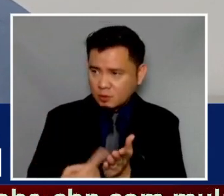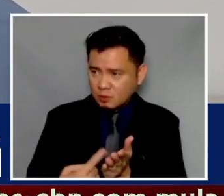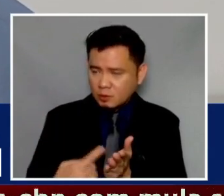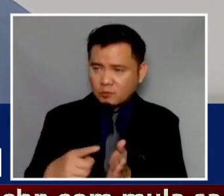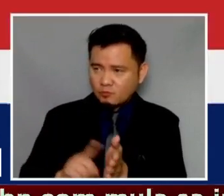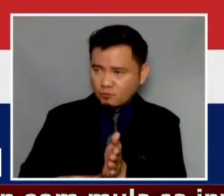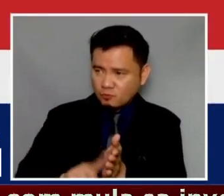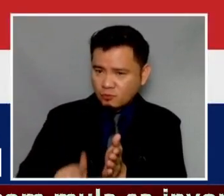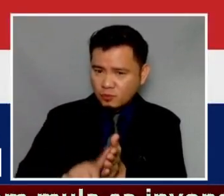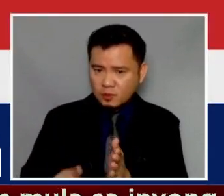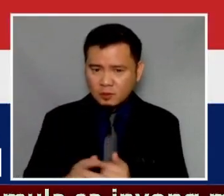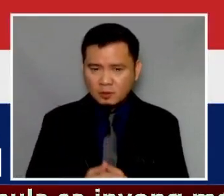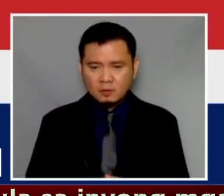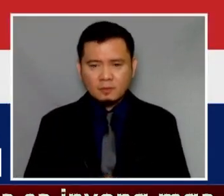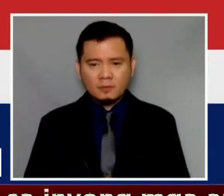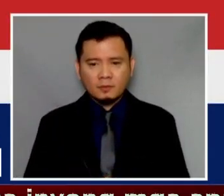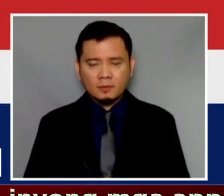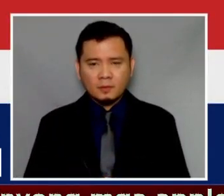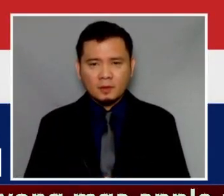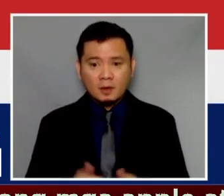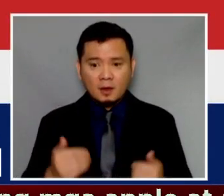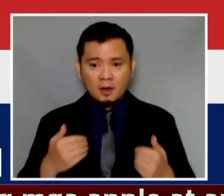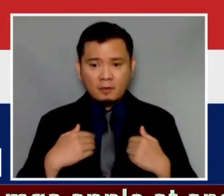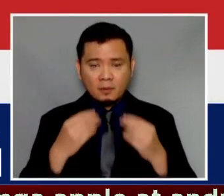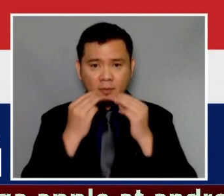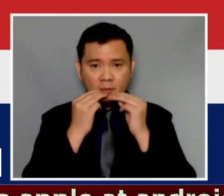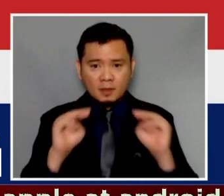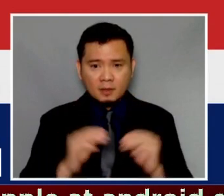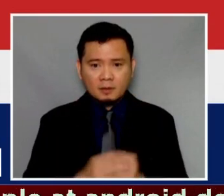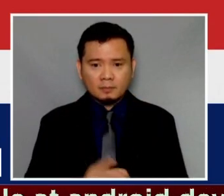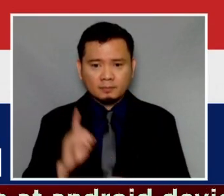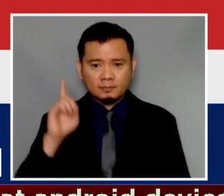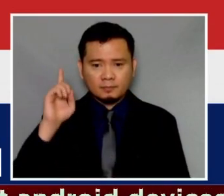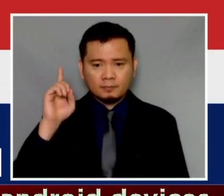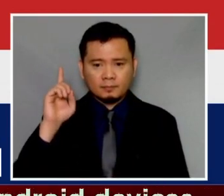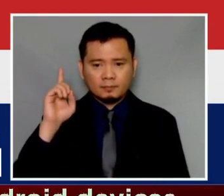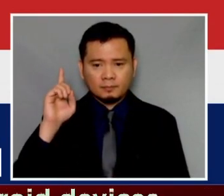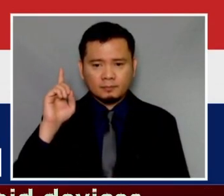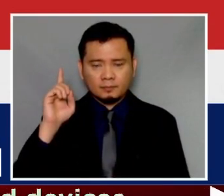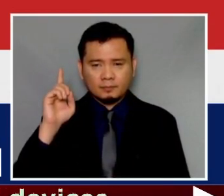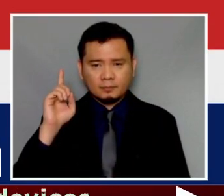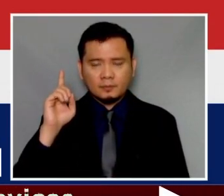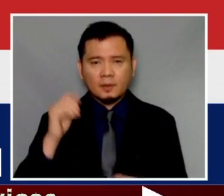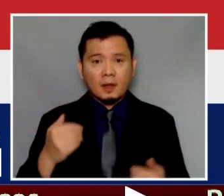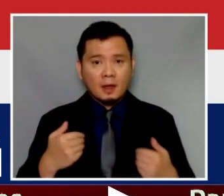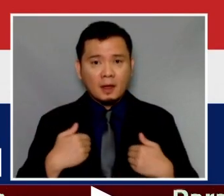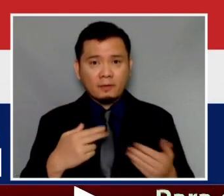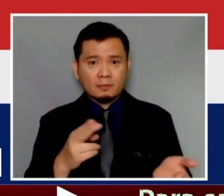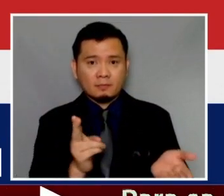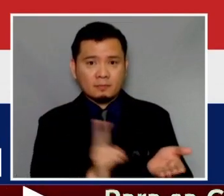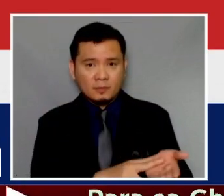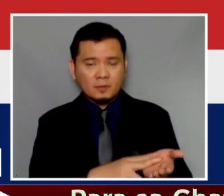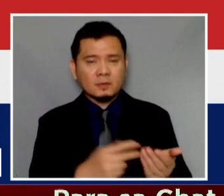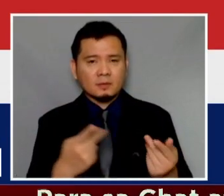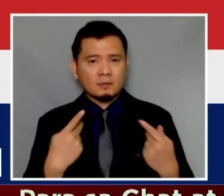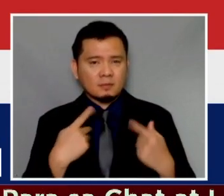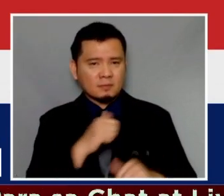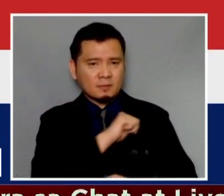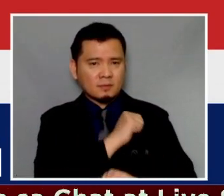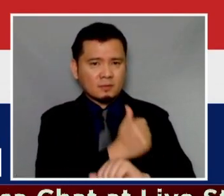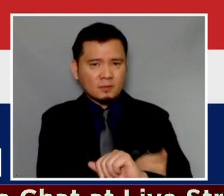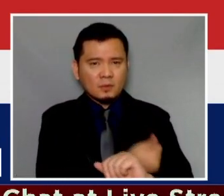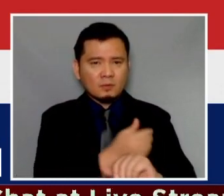to participate. Sa isang mensahe, sinabi ni Medialdea, may clearance ang pumirma para sa kanya. At ang